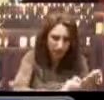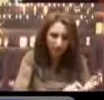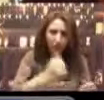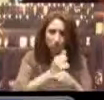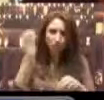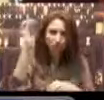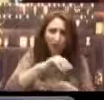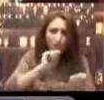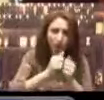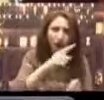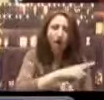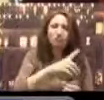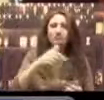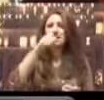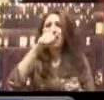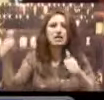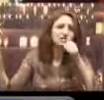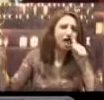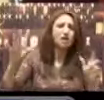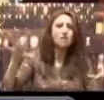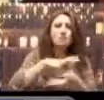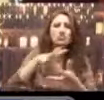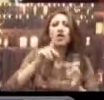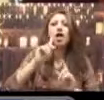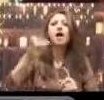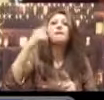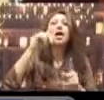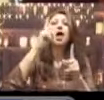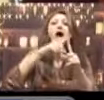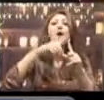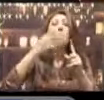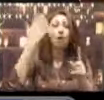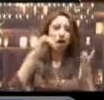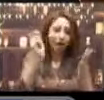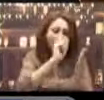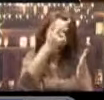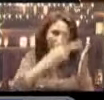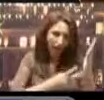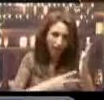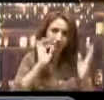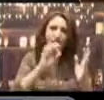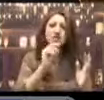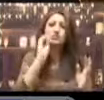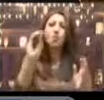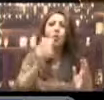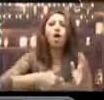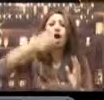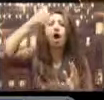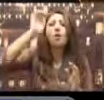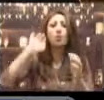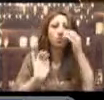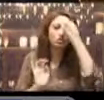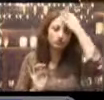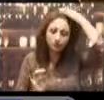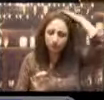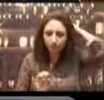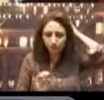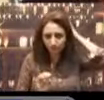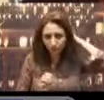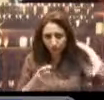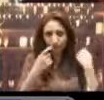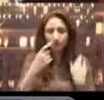بص انا مش يعني ايه عشان الناس ما تزعلش، لان طيب. السنه اللي بعديها انا عرفت مين المخرج الاولاني يعني. السنه اللي